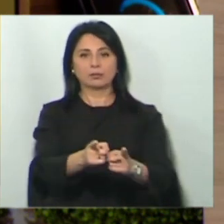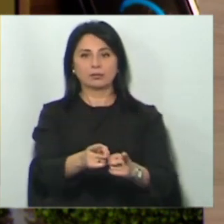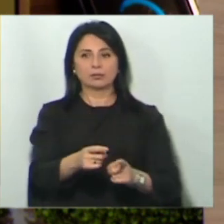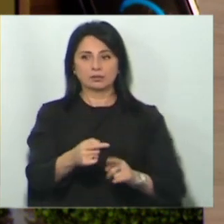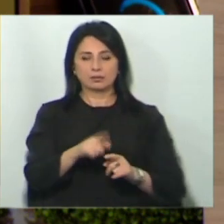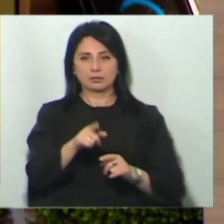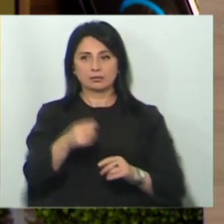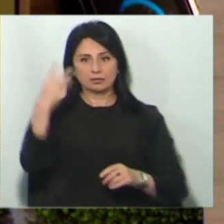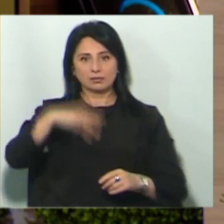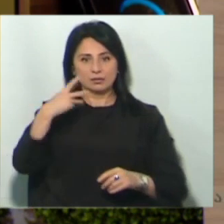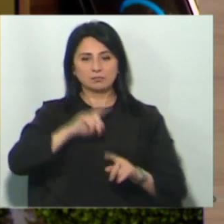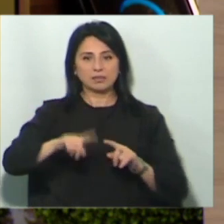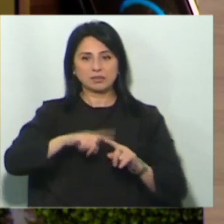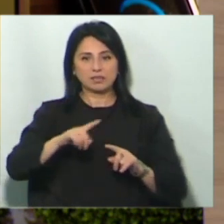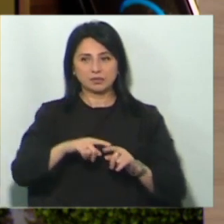ori mesame vizitit cu